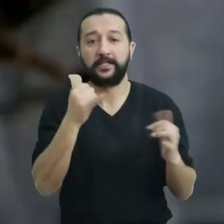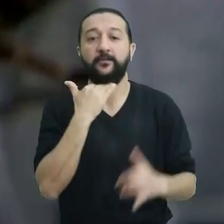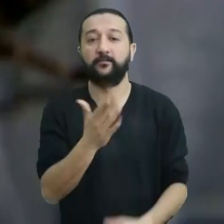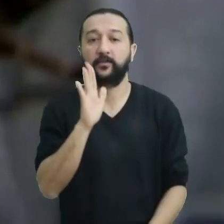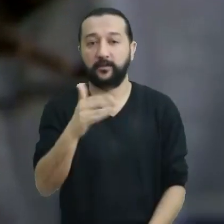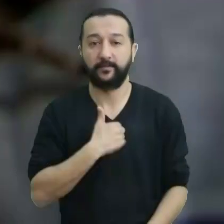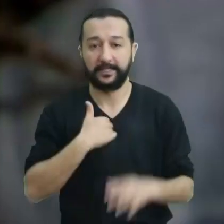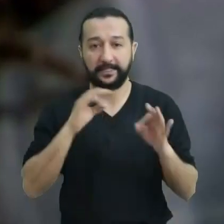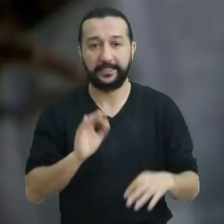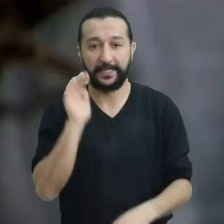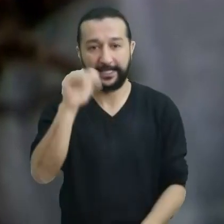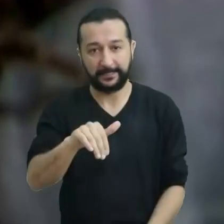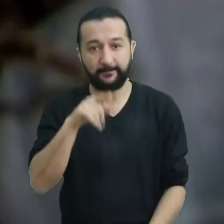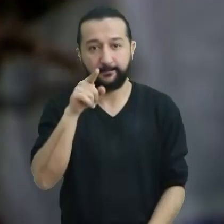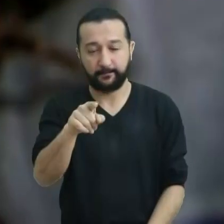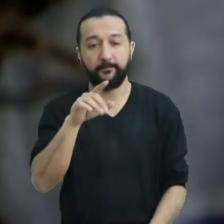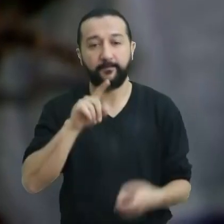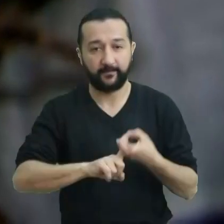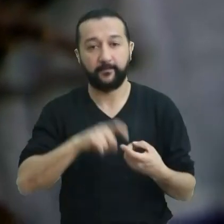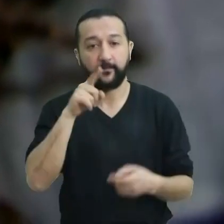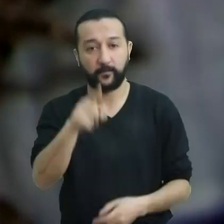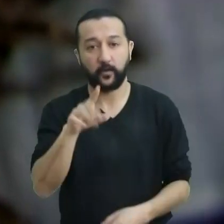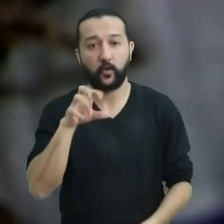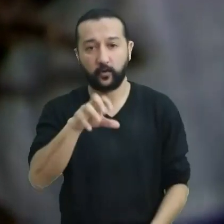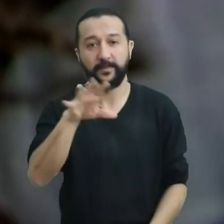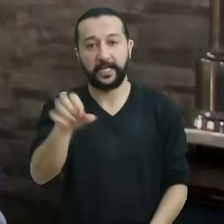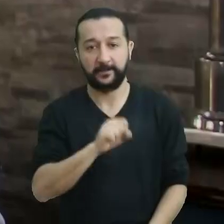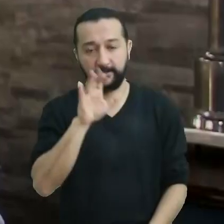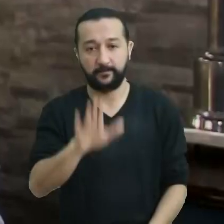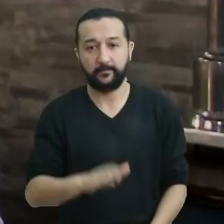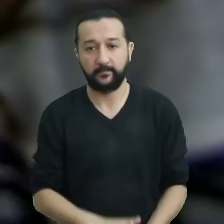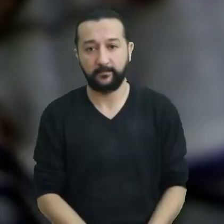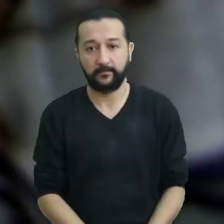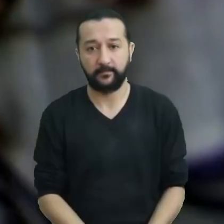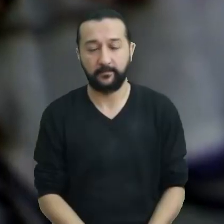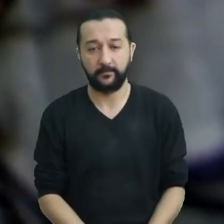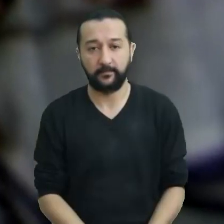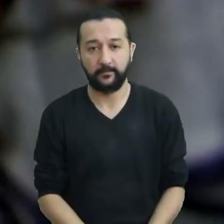şaka. Ben şimdi geleceğim ve örümceği alacağım.